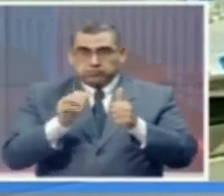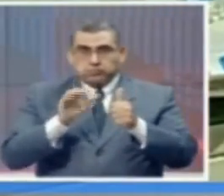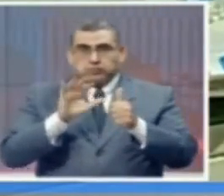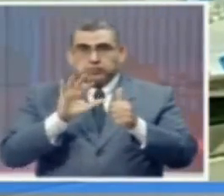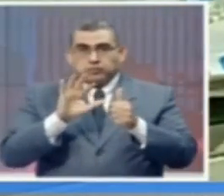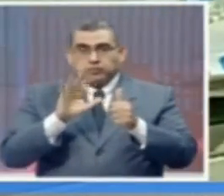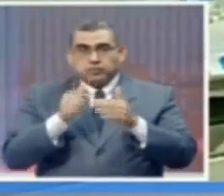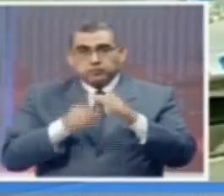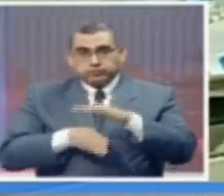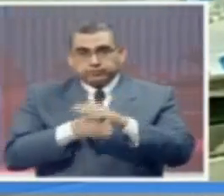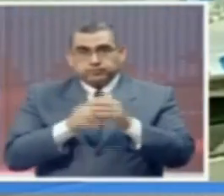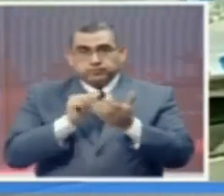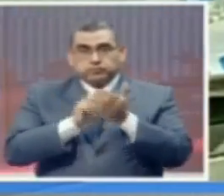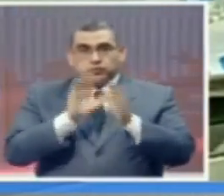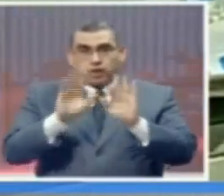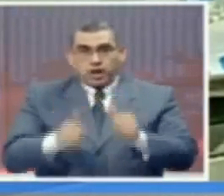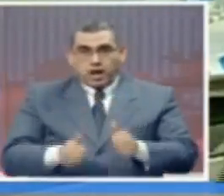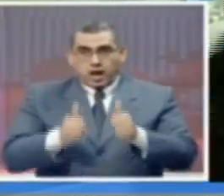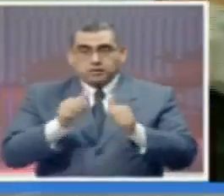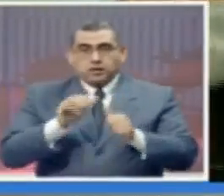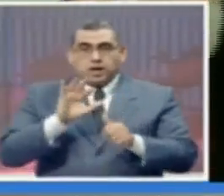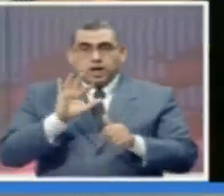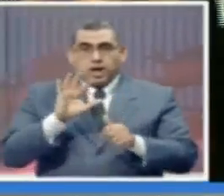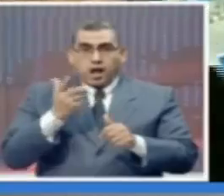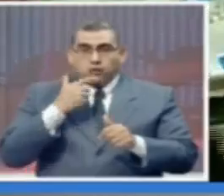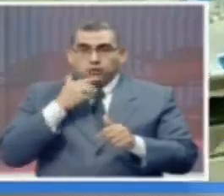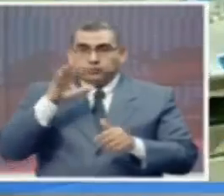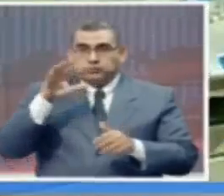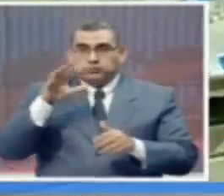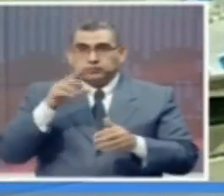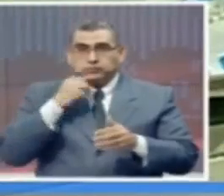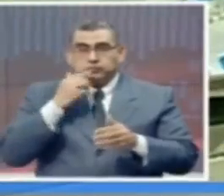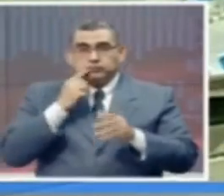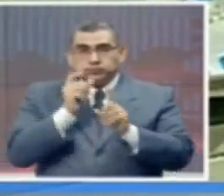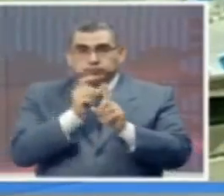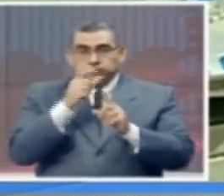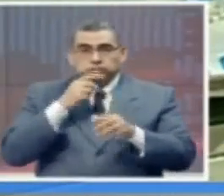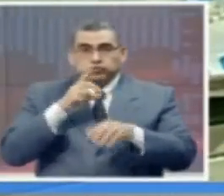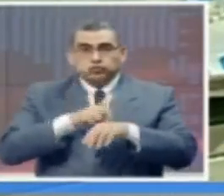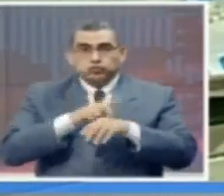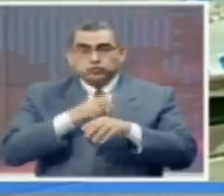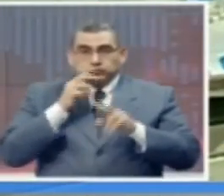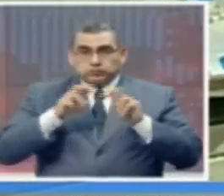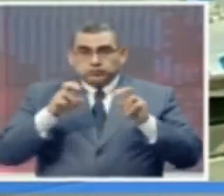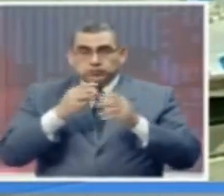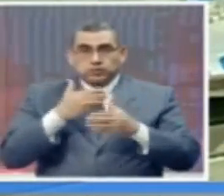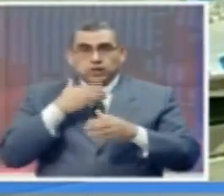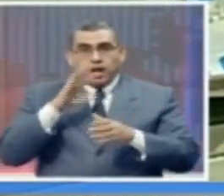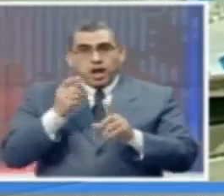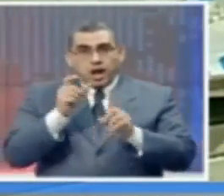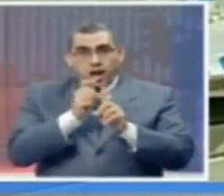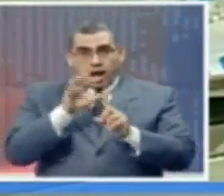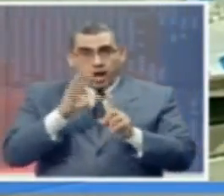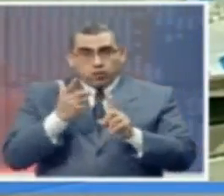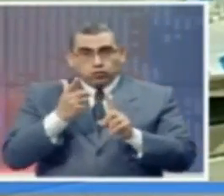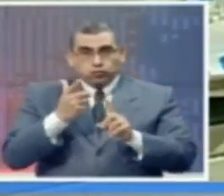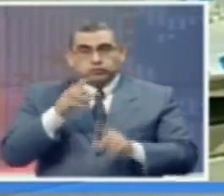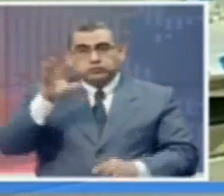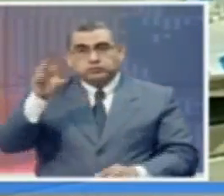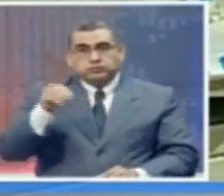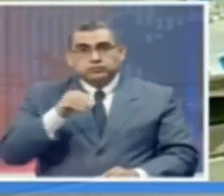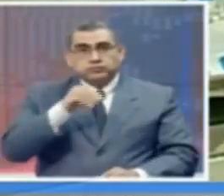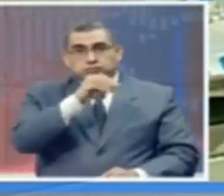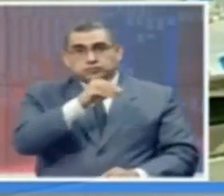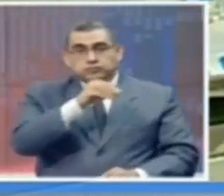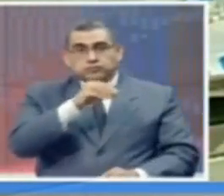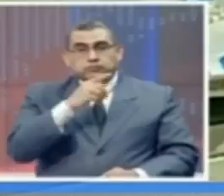العزل المنزلي وياخد علاجه ويقضي الفترة بتاعته كلها في البيت بمتابعة مع فريق الترصد بتاعنا وفريق المتابعة، أو